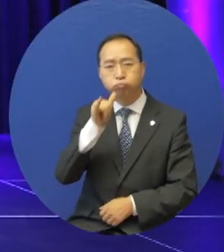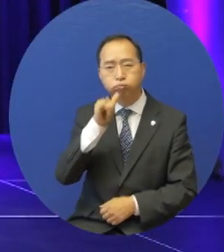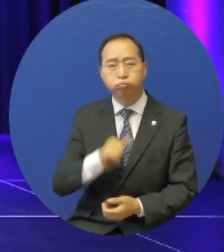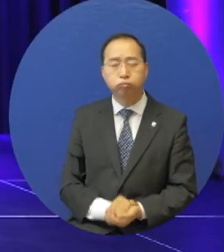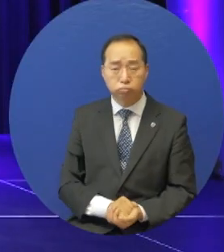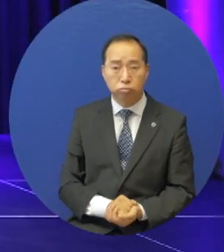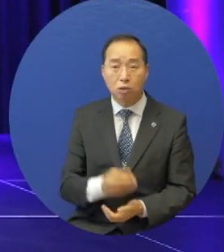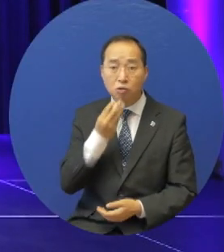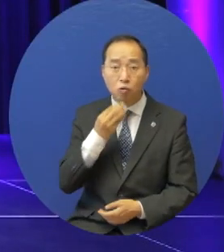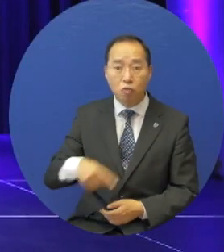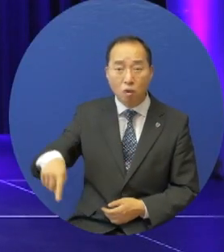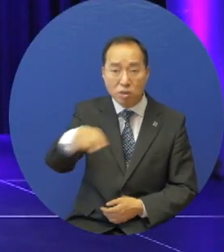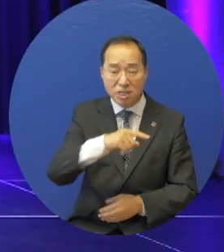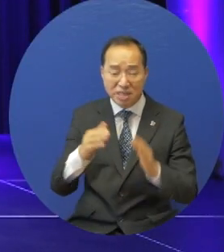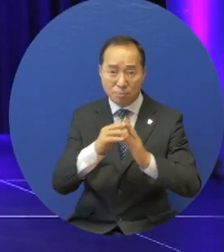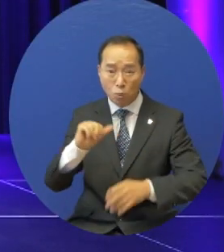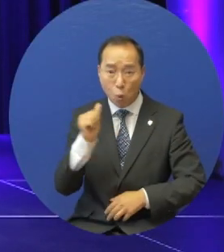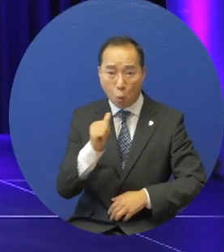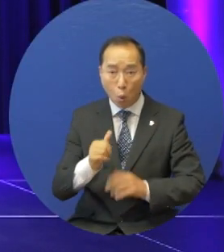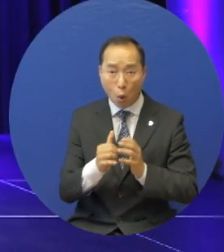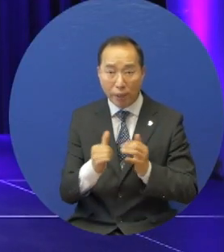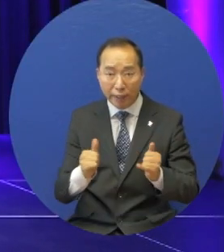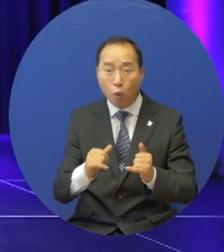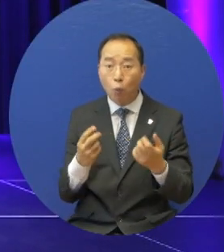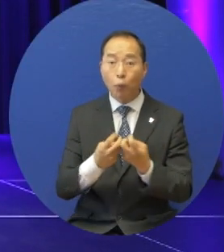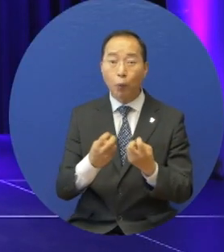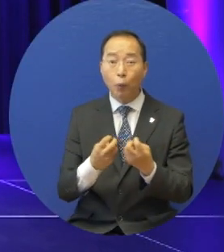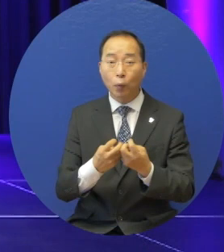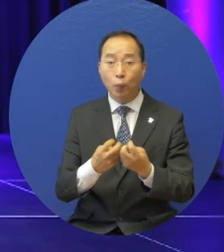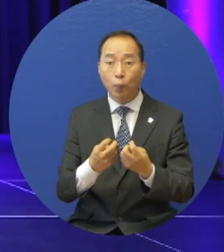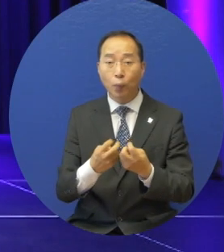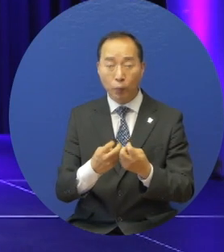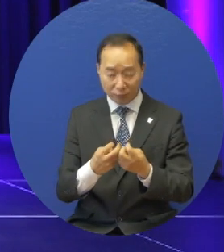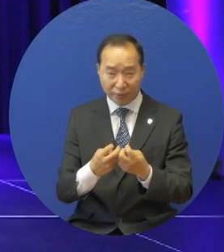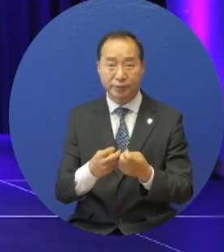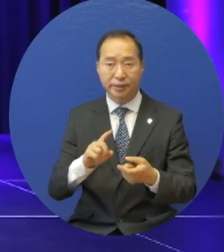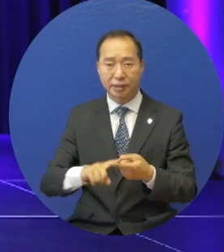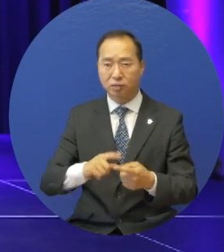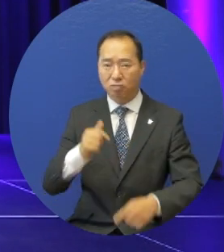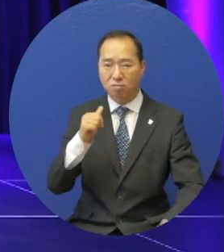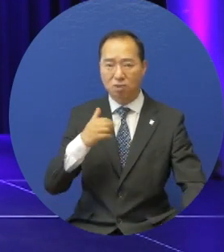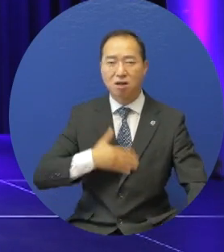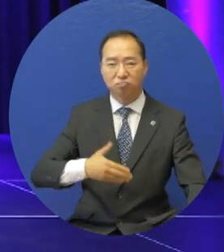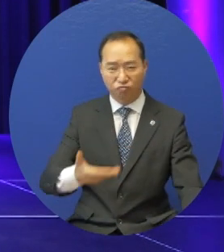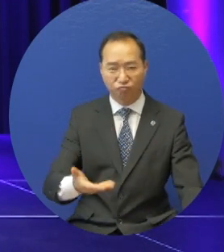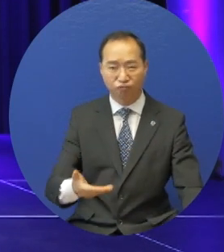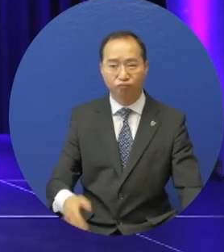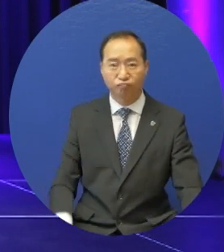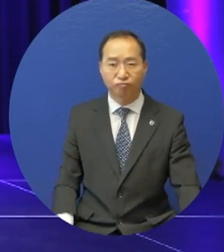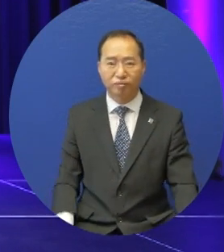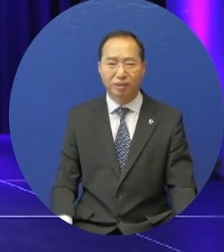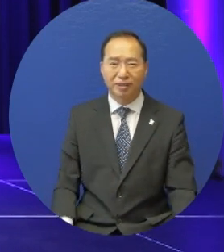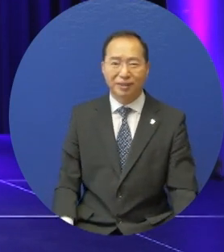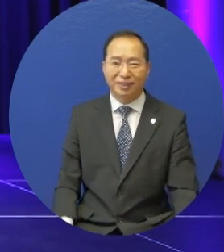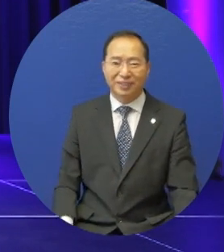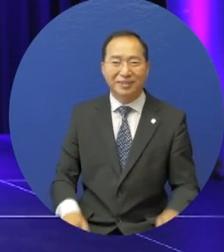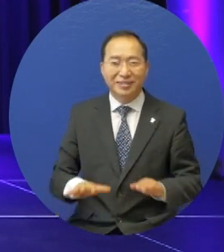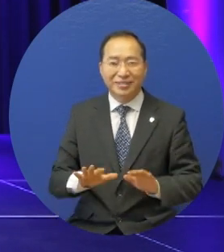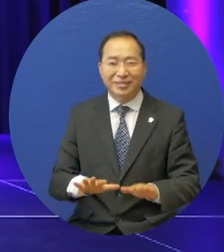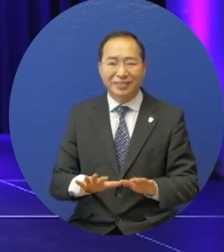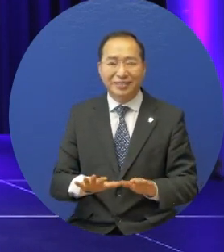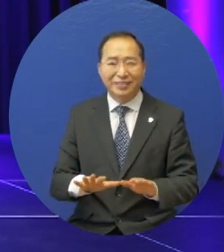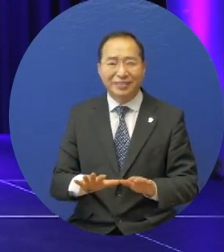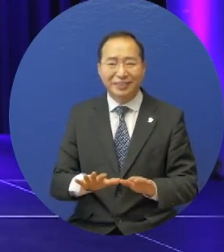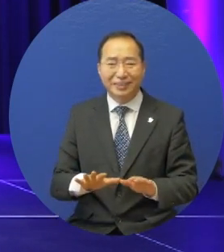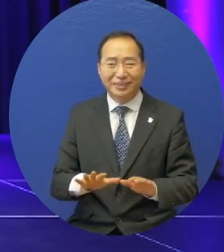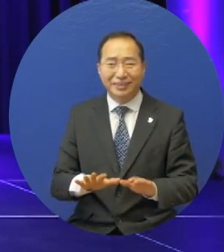그래서 한양에서 여러분이 부동산 중개를 할 때 어떻게 했을까? 요거를 여러분에게 지금 소개해드린 것은